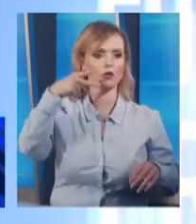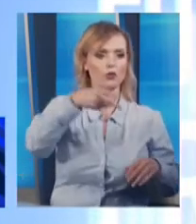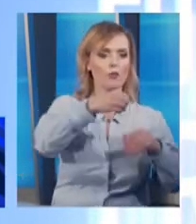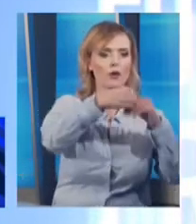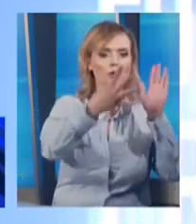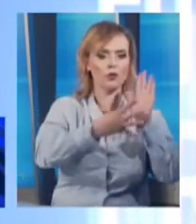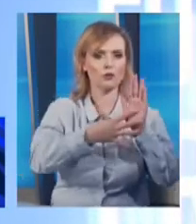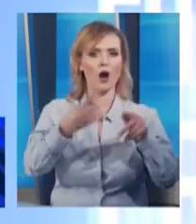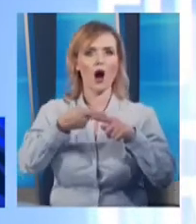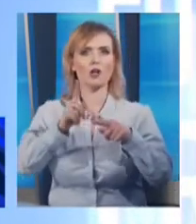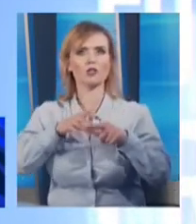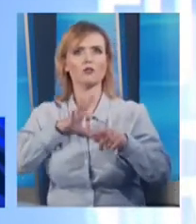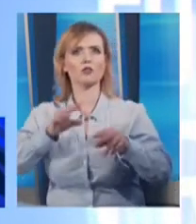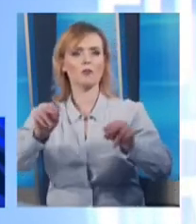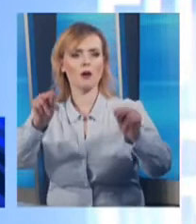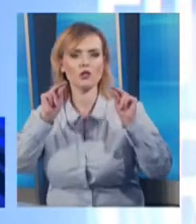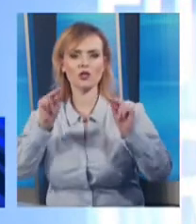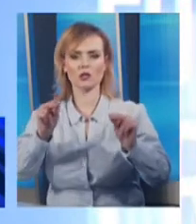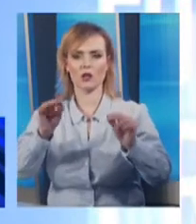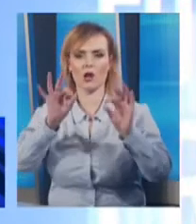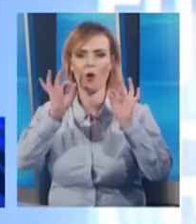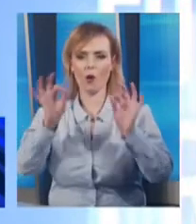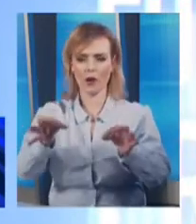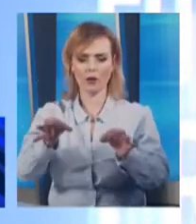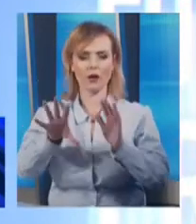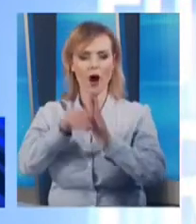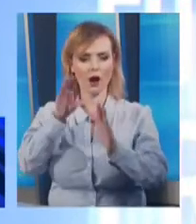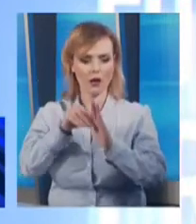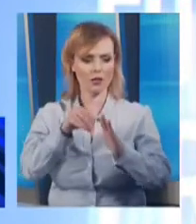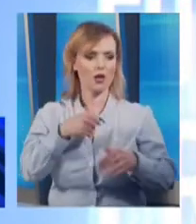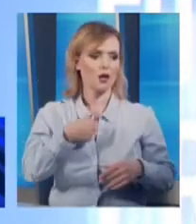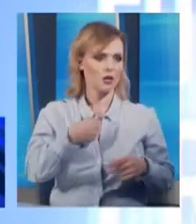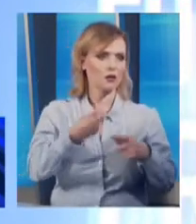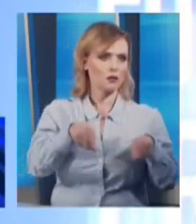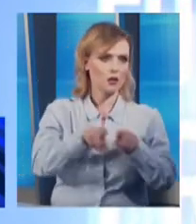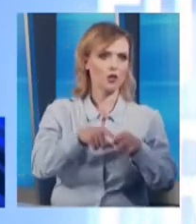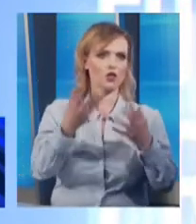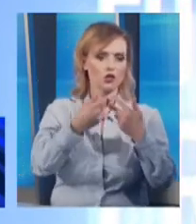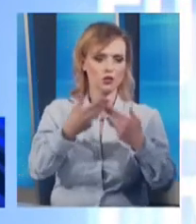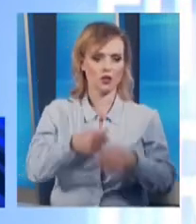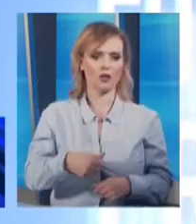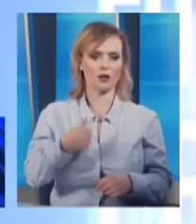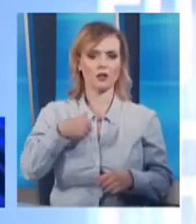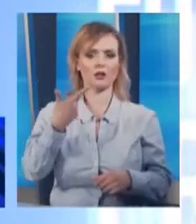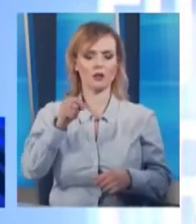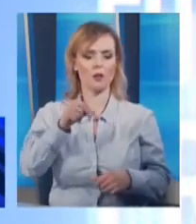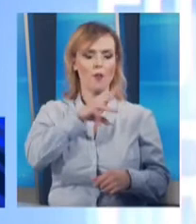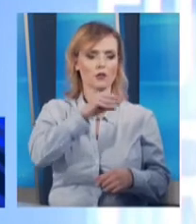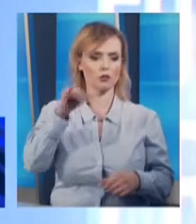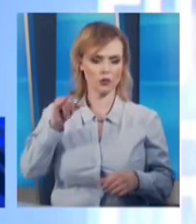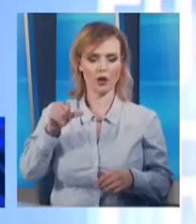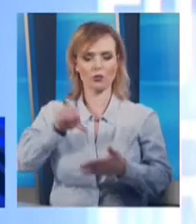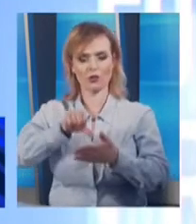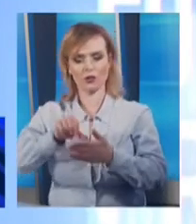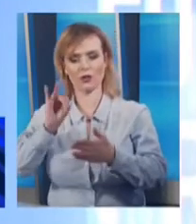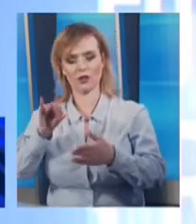asta a fost cel mai bun lucru la care a participat doamna Sandu alături de alți colegi și de aici din